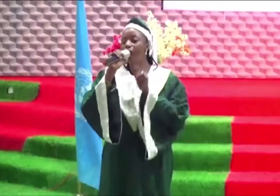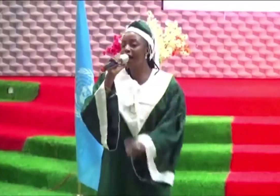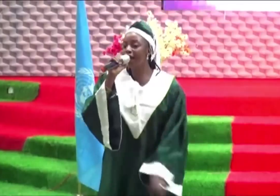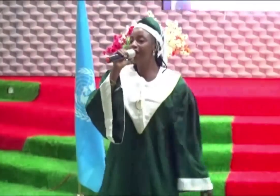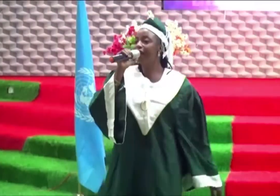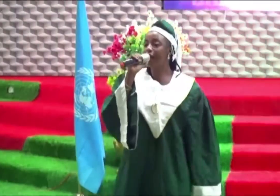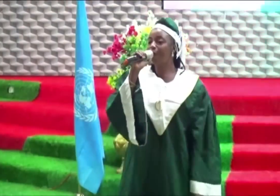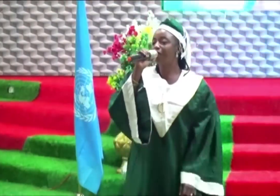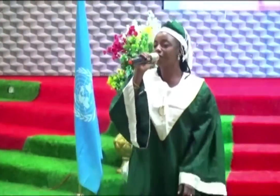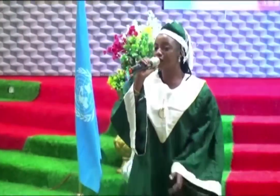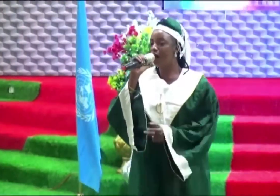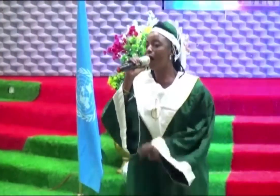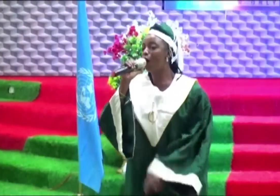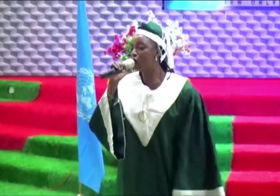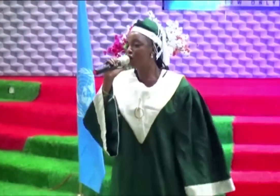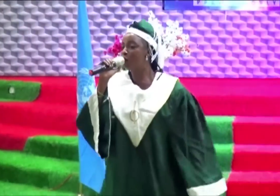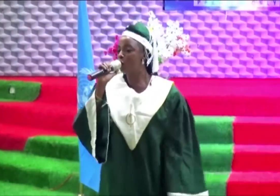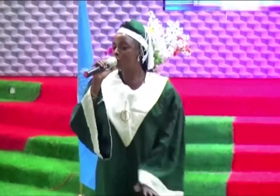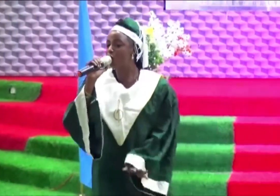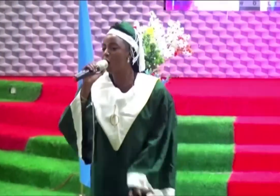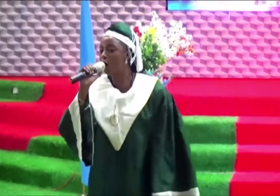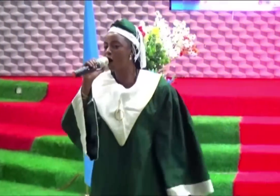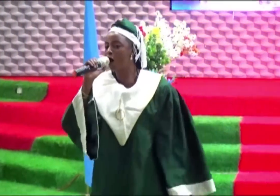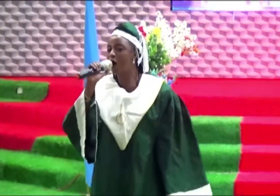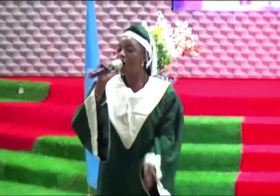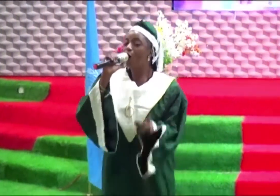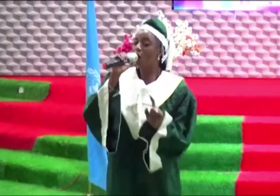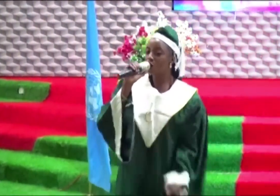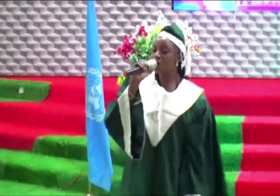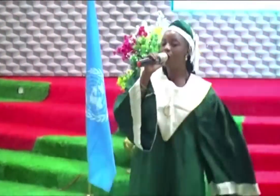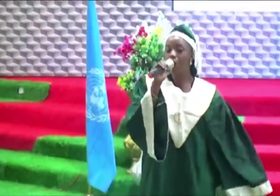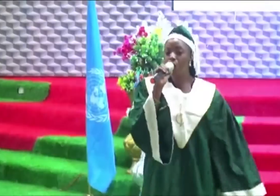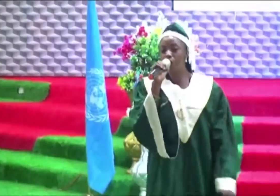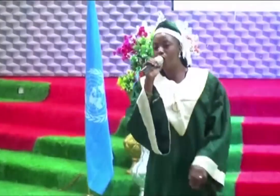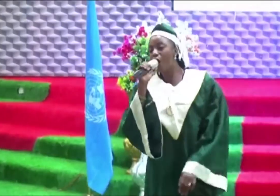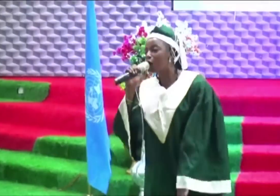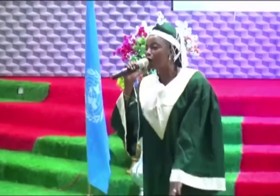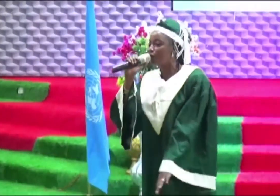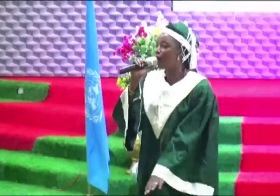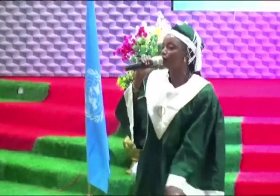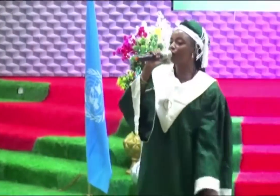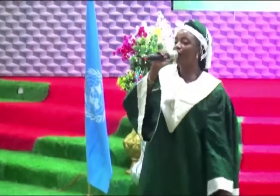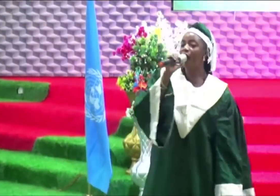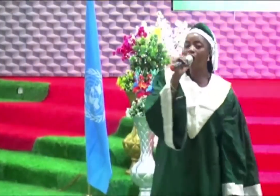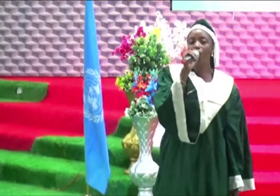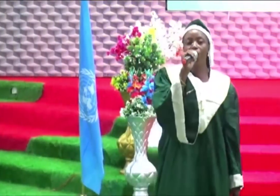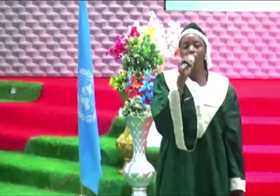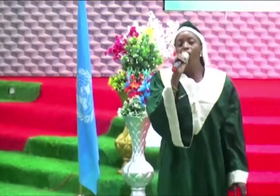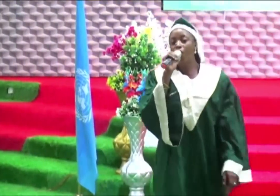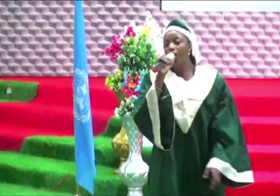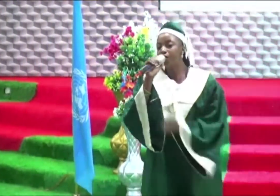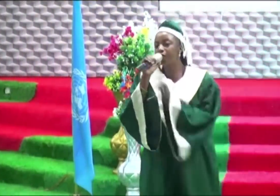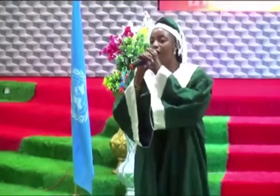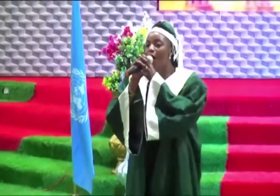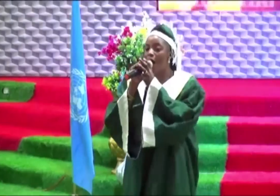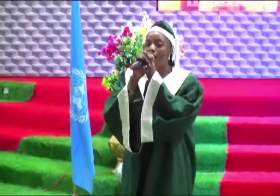Àdúrà ní ìjábẹ́ sí ìgbà ò bó ṣe burú tó. Kò sóhun tó kọjá àdúrà o. Kò